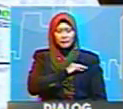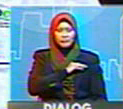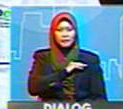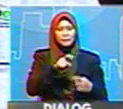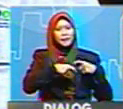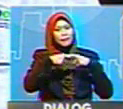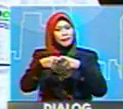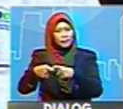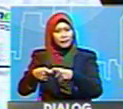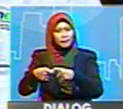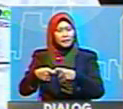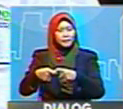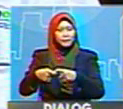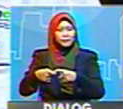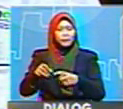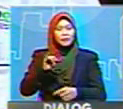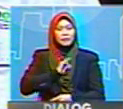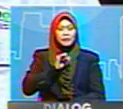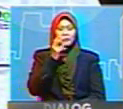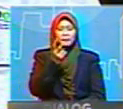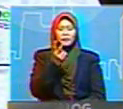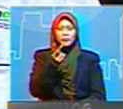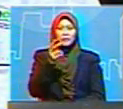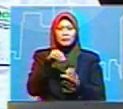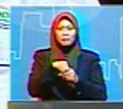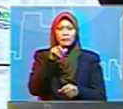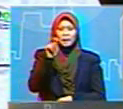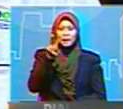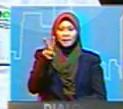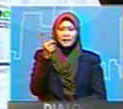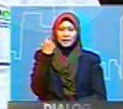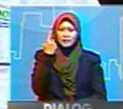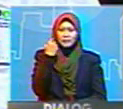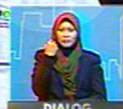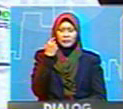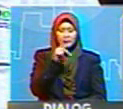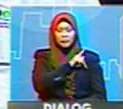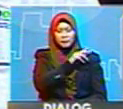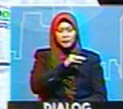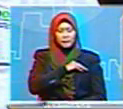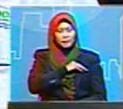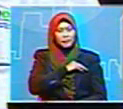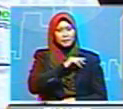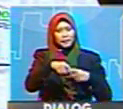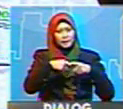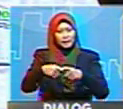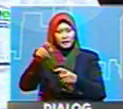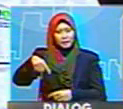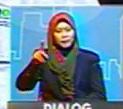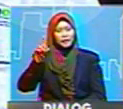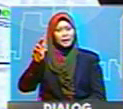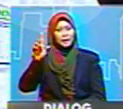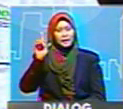saya pun dah di saya tengok dalam a televisyen tadi bahawa Kementerian yang berkaitan kpdnkk akan memanggil